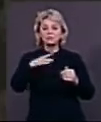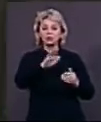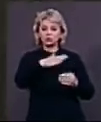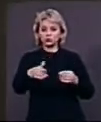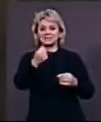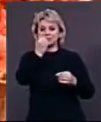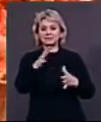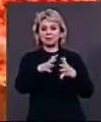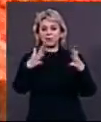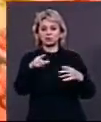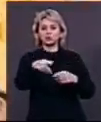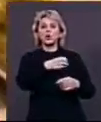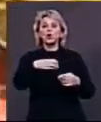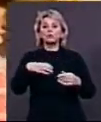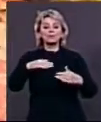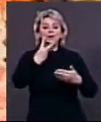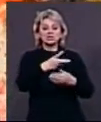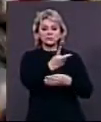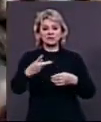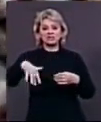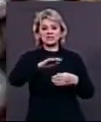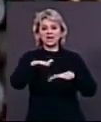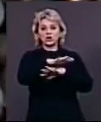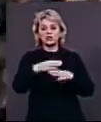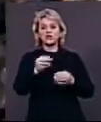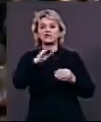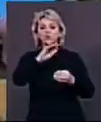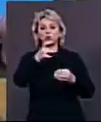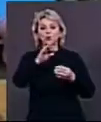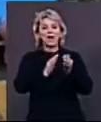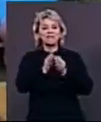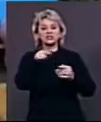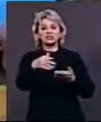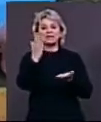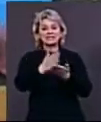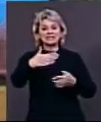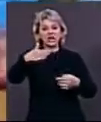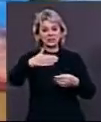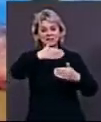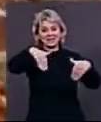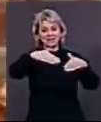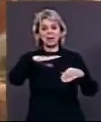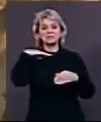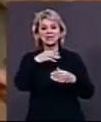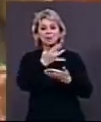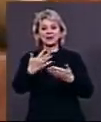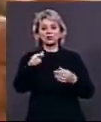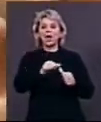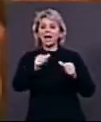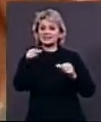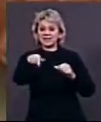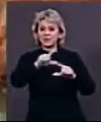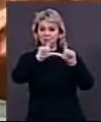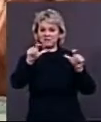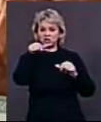обещаю. Спасибо вам большое. Губернатор прошел по всему рынку. За фруктовыми и овощными расположились рыбные ряды. Мясная продукция в отдельном